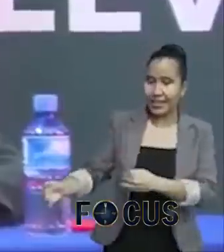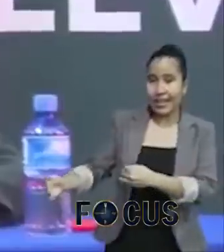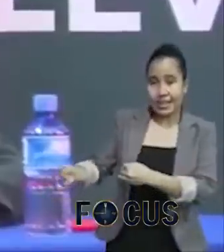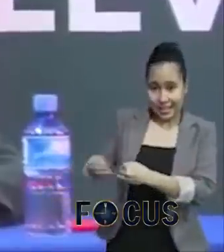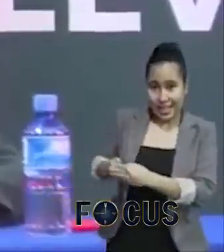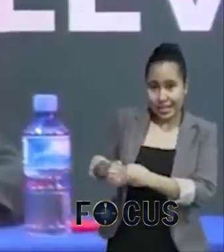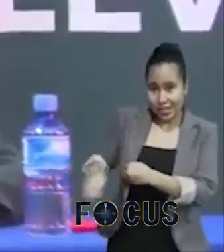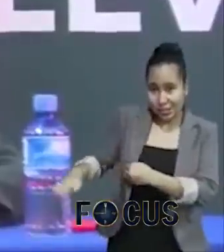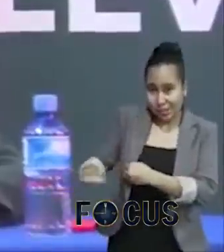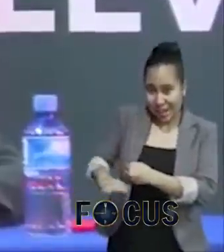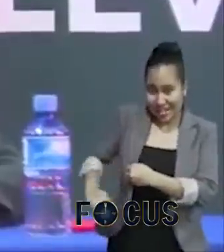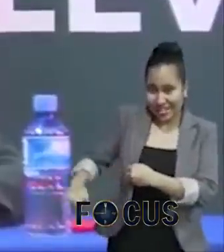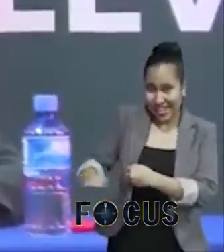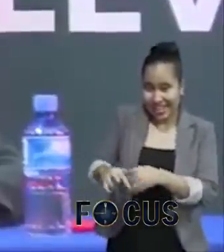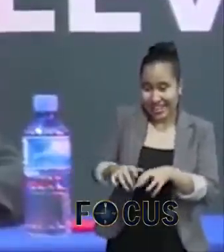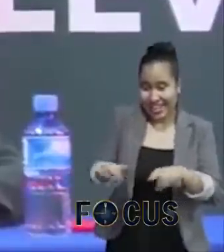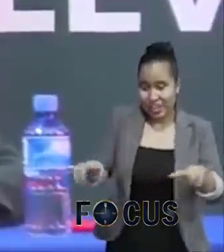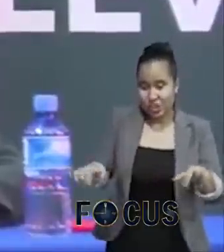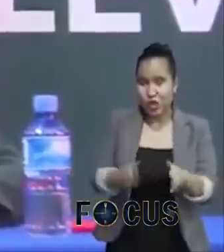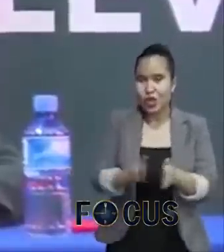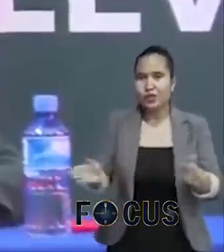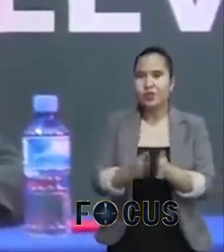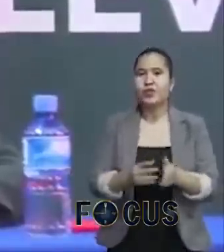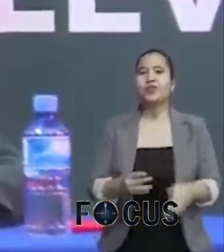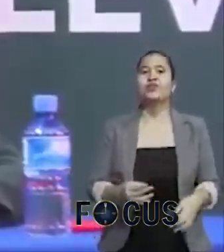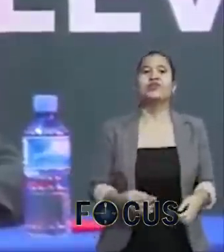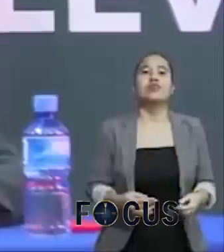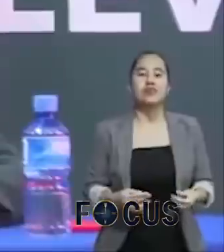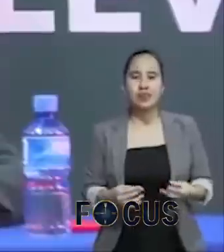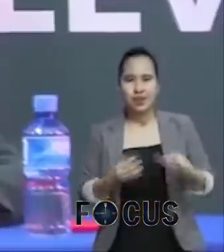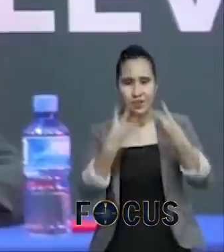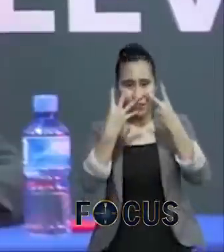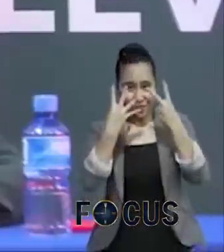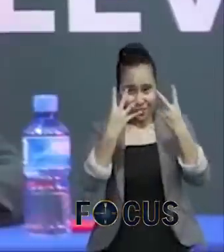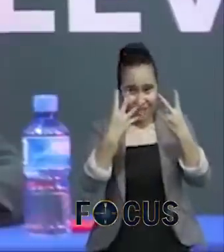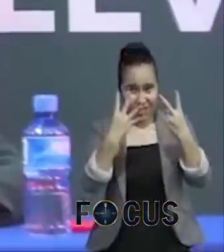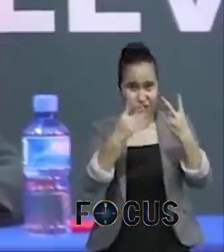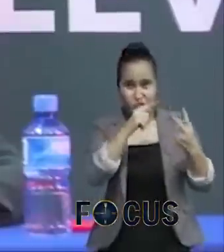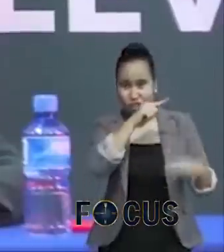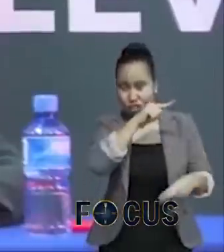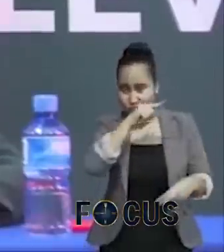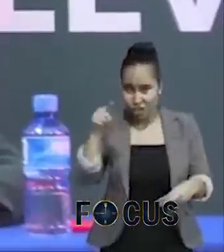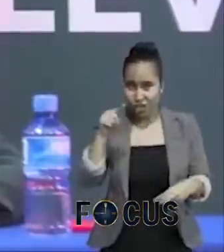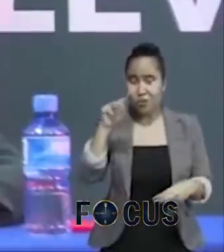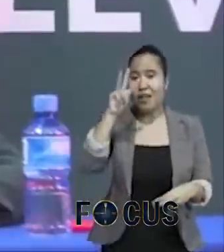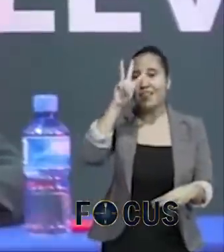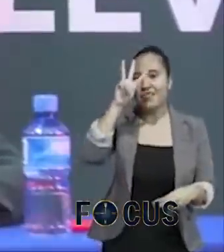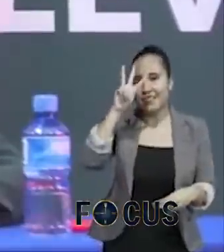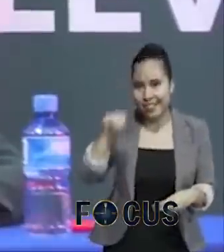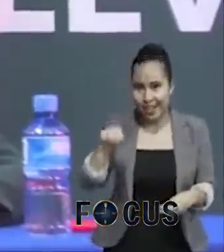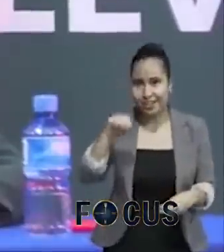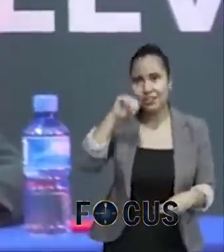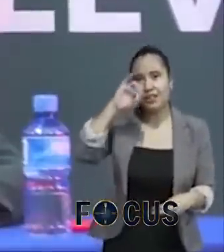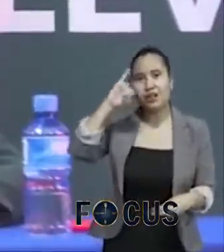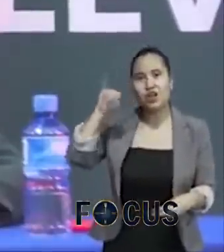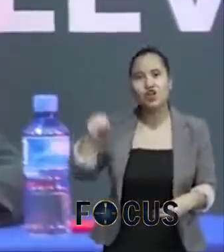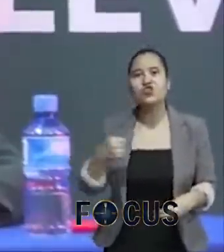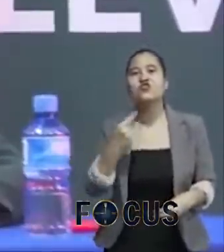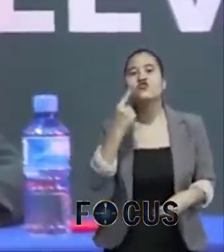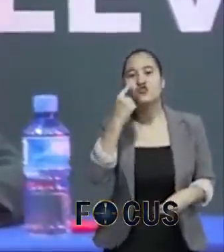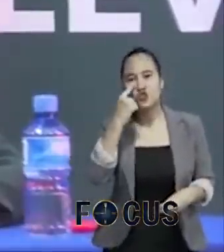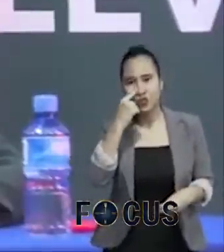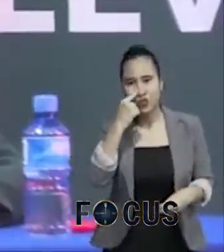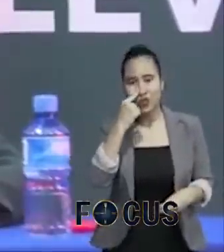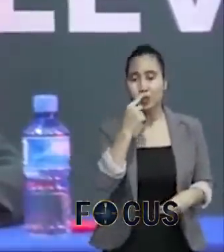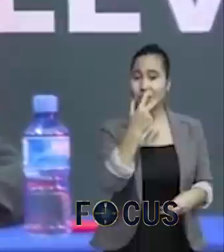registreren en wel in de periode van 24 tot en met 30 juni. Telkens